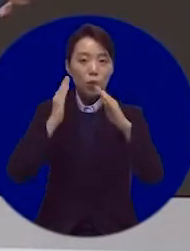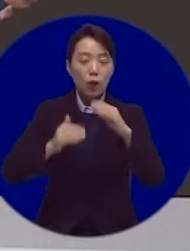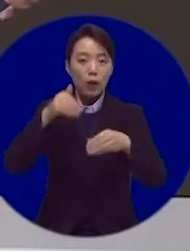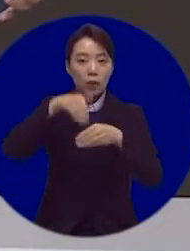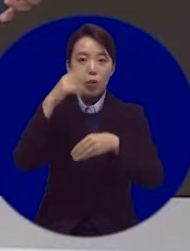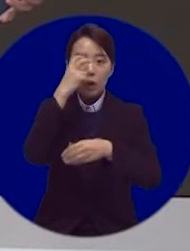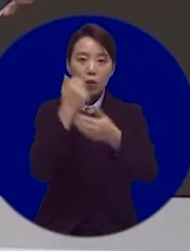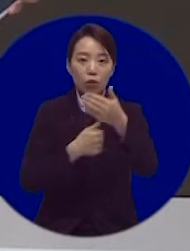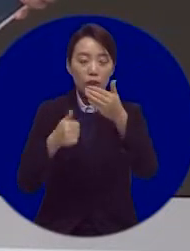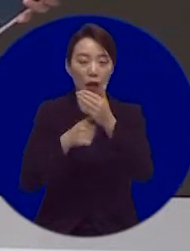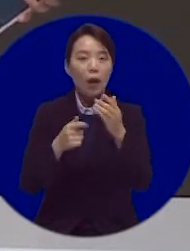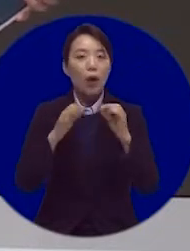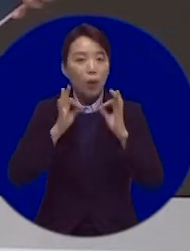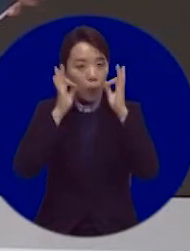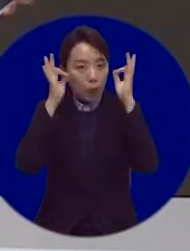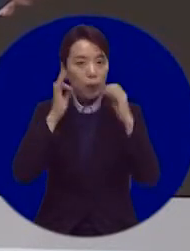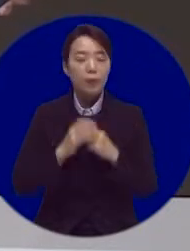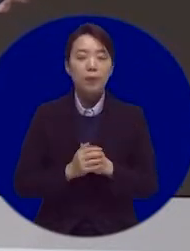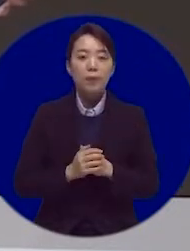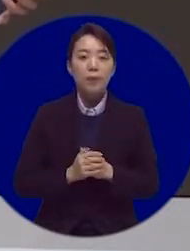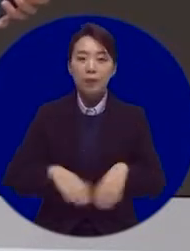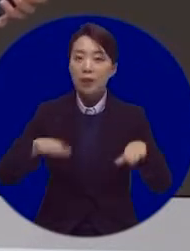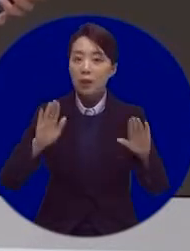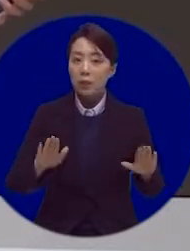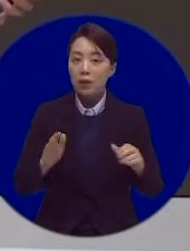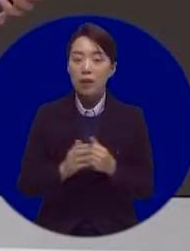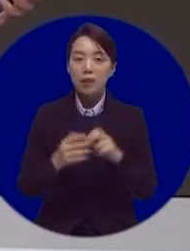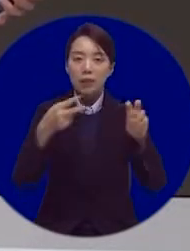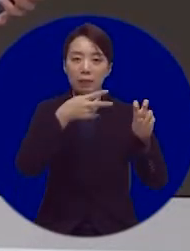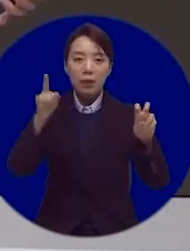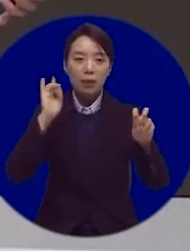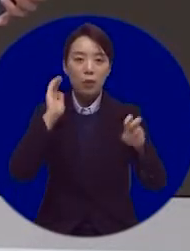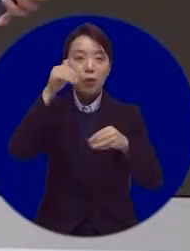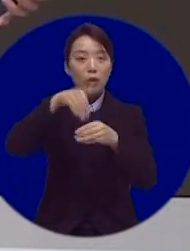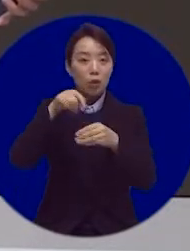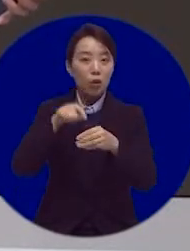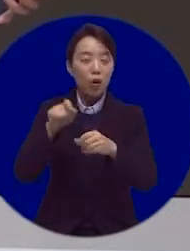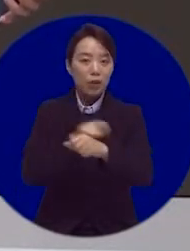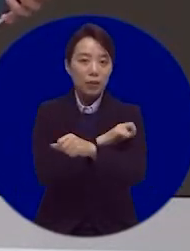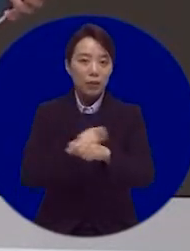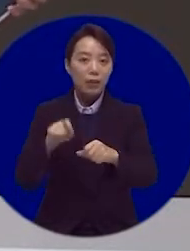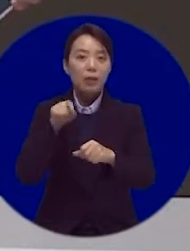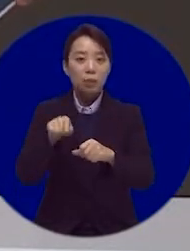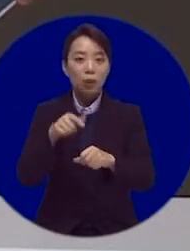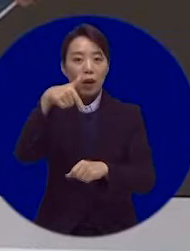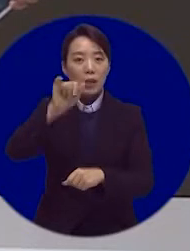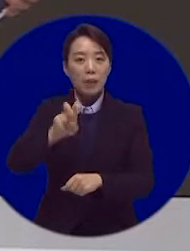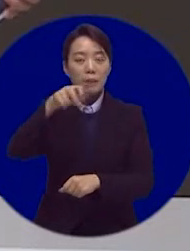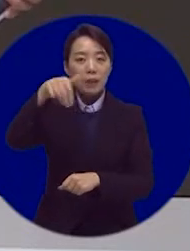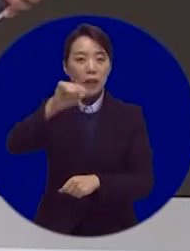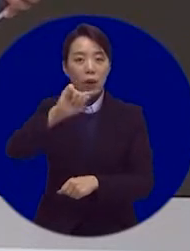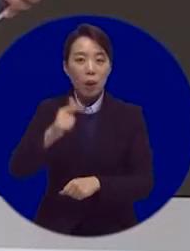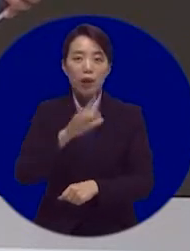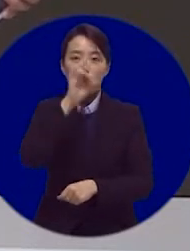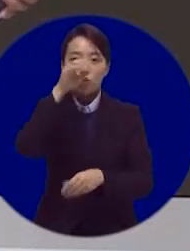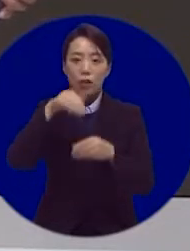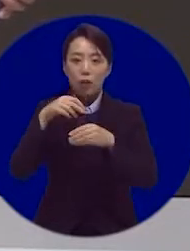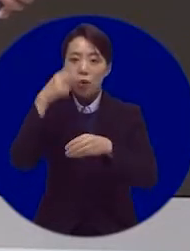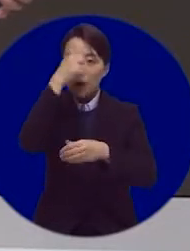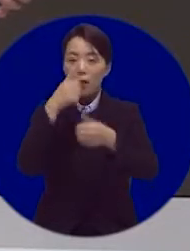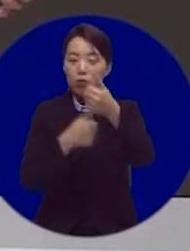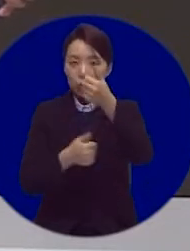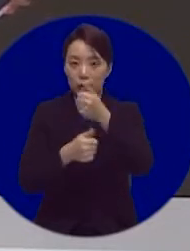공정한 선거관리를 위해 최선을 다하고 있는데요. 이번 시간에는 제20대 대통령 선거 특집으로 김세환